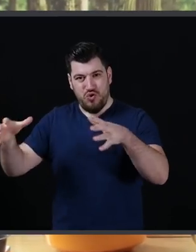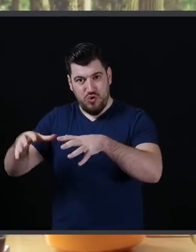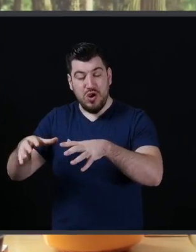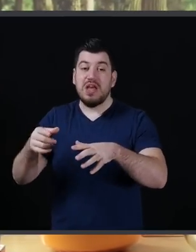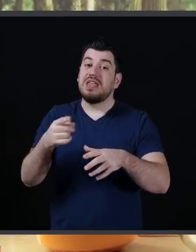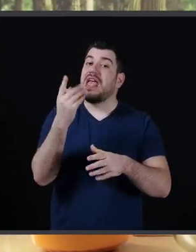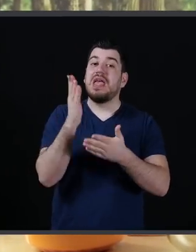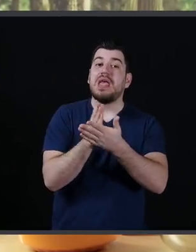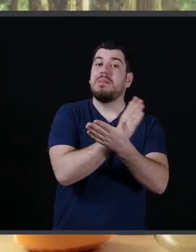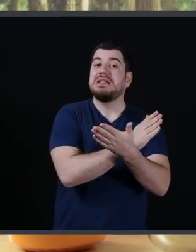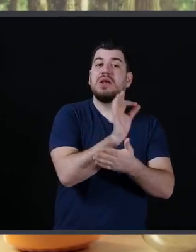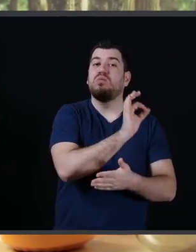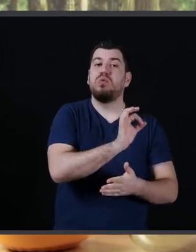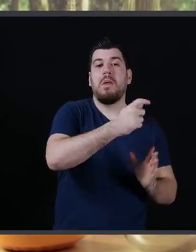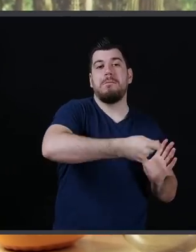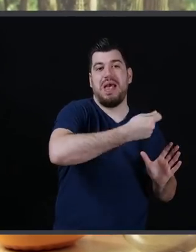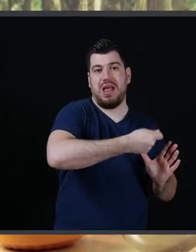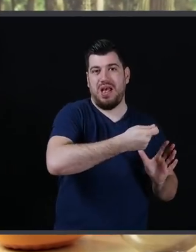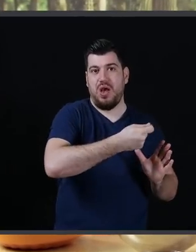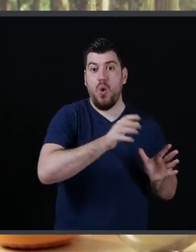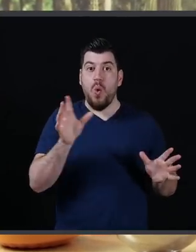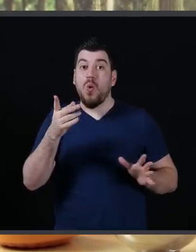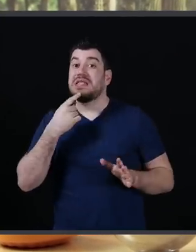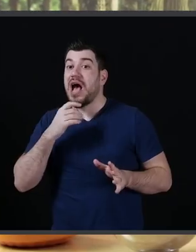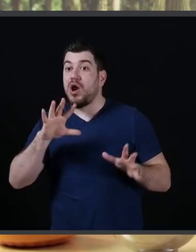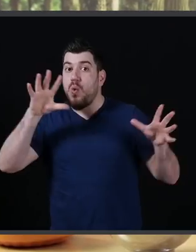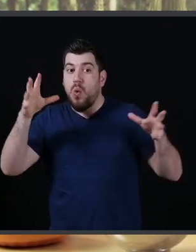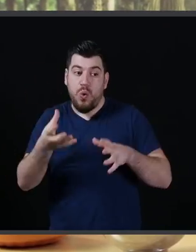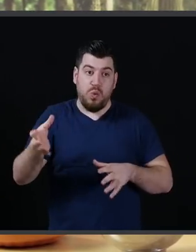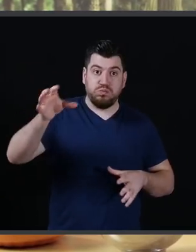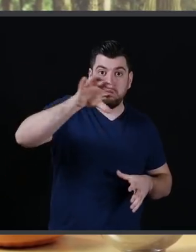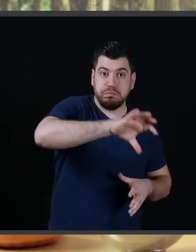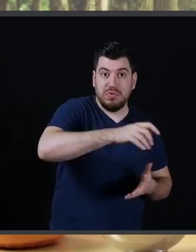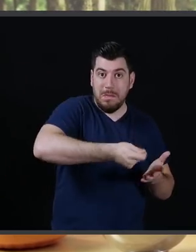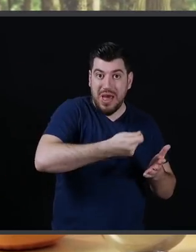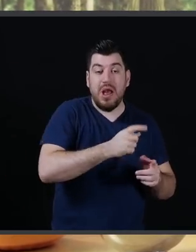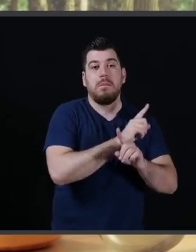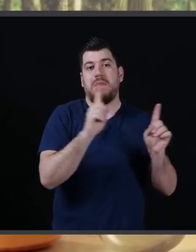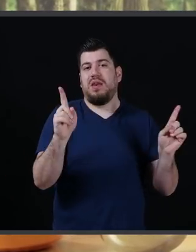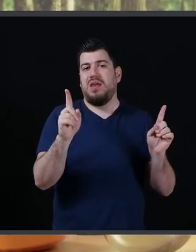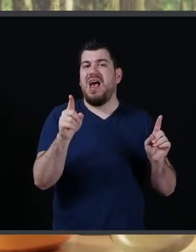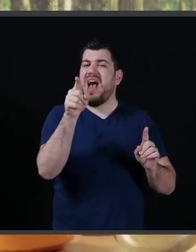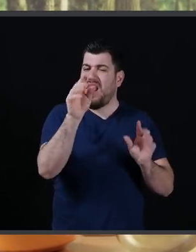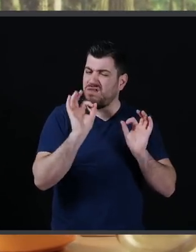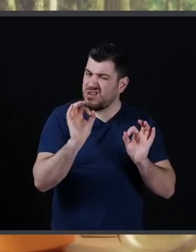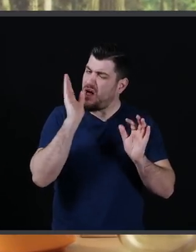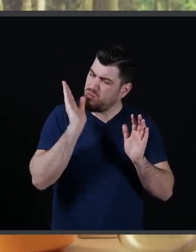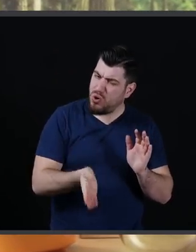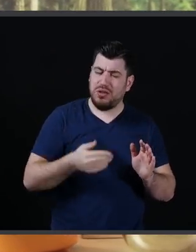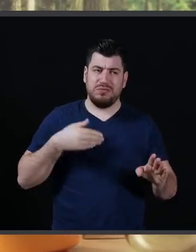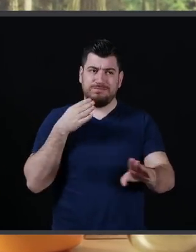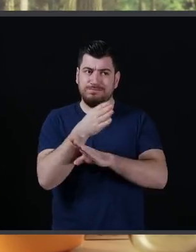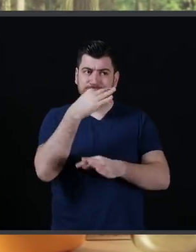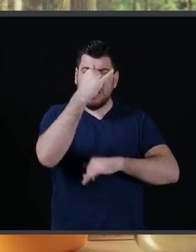Αλλά σίγουρα δεν θα μπερδευτείτε Γιατί όπως είπαμε θα πείτε στο site μου www.archspetregics.com Και θα δείτε τη συνταγή Αναλυτικότατα